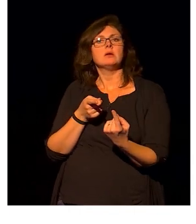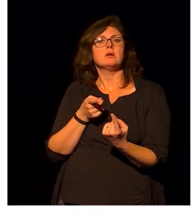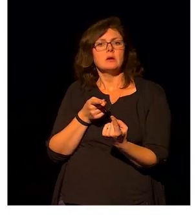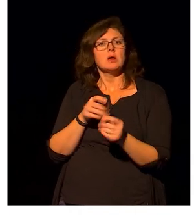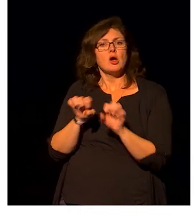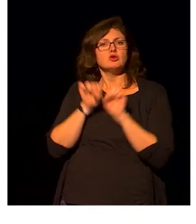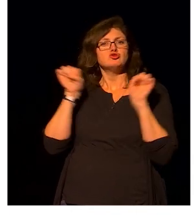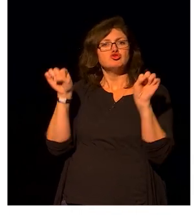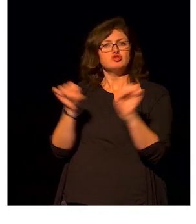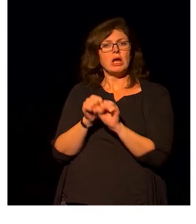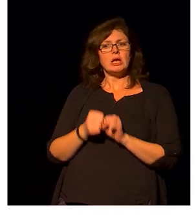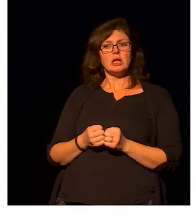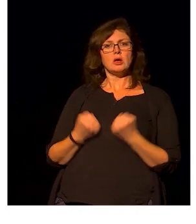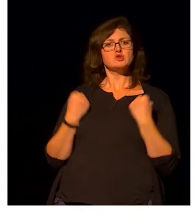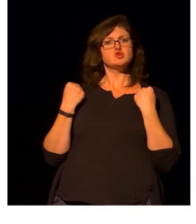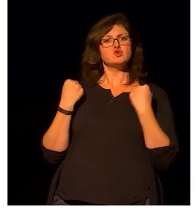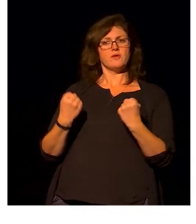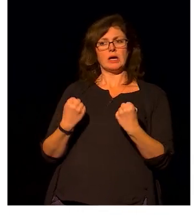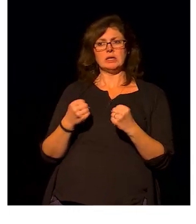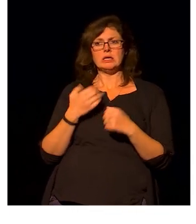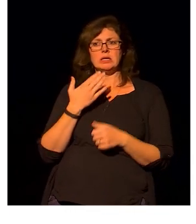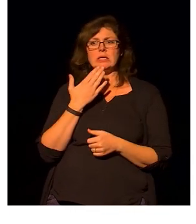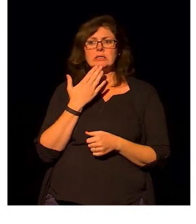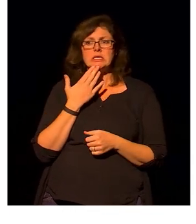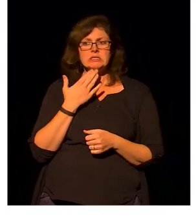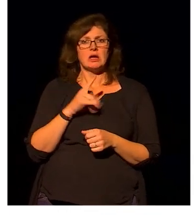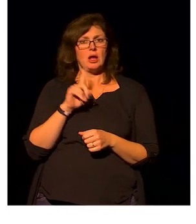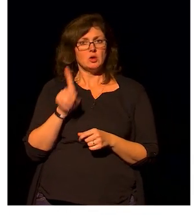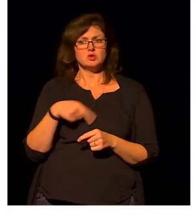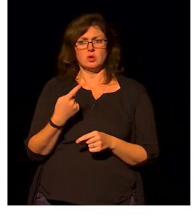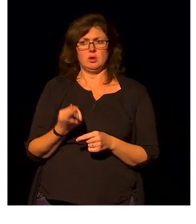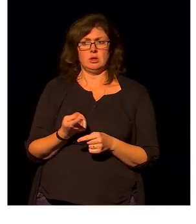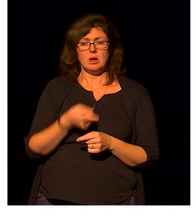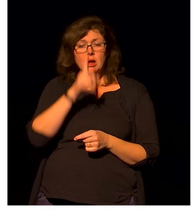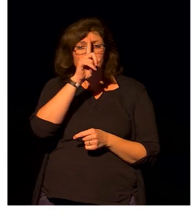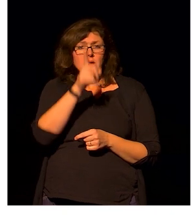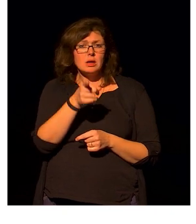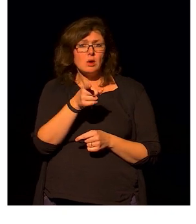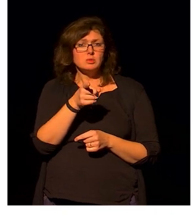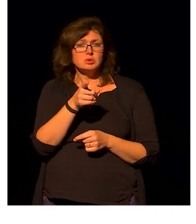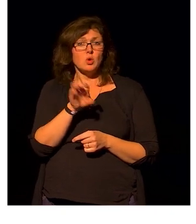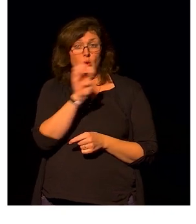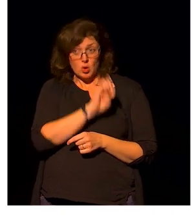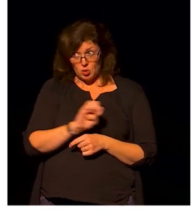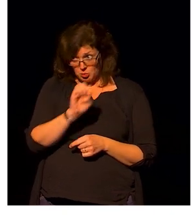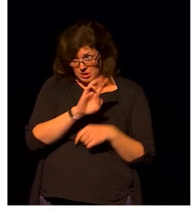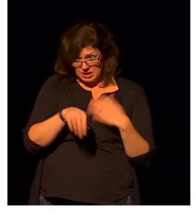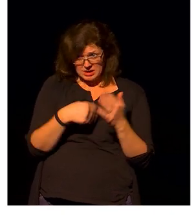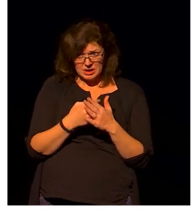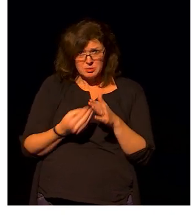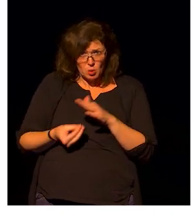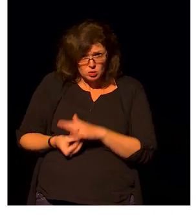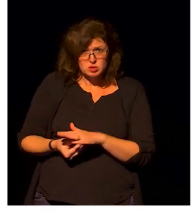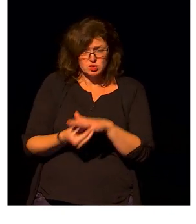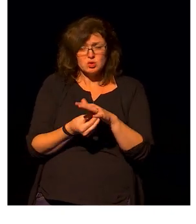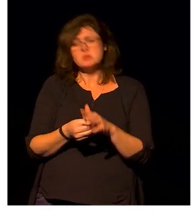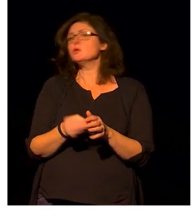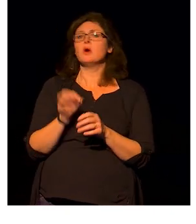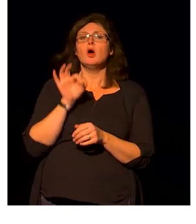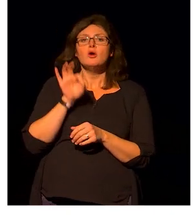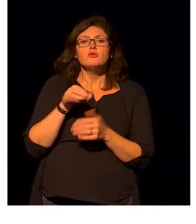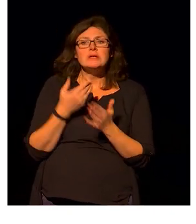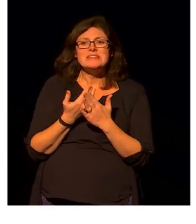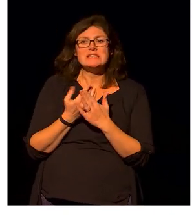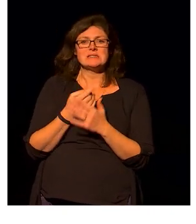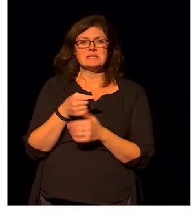staatlichen Souveränität Israels. Glaubst du, dass in Europa dafür Unterstützung zu finden ist, für dieses Ziel, was Nathan jetzt